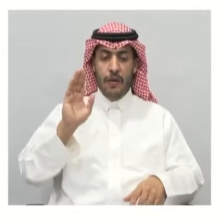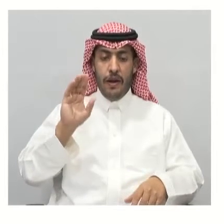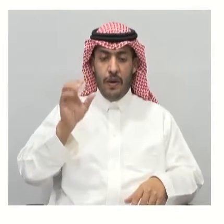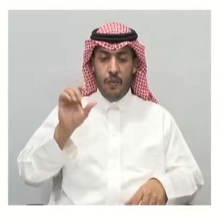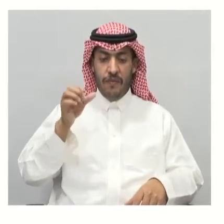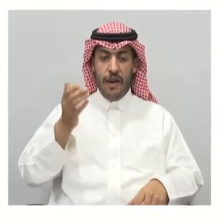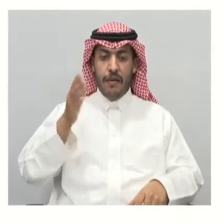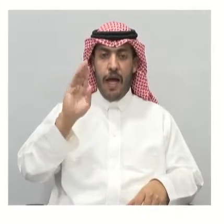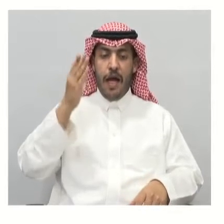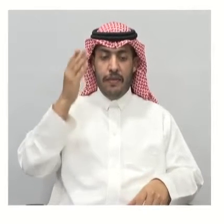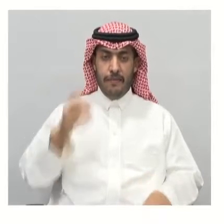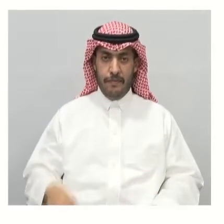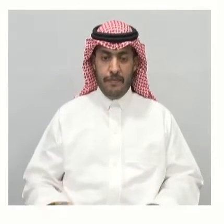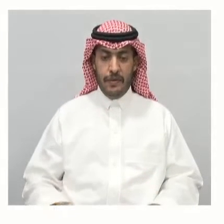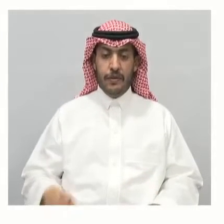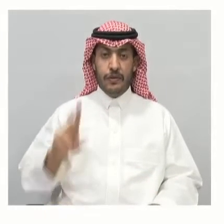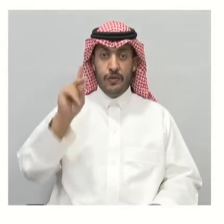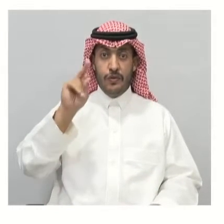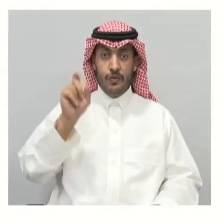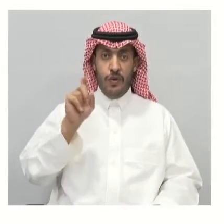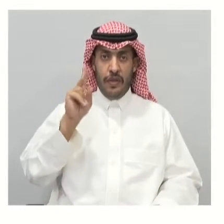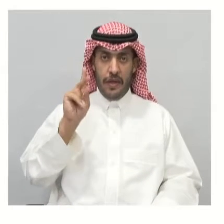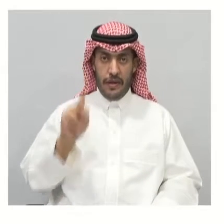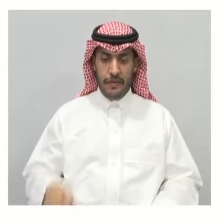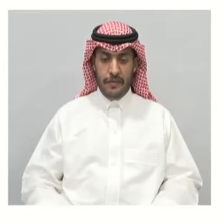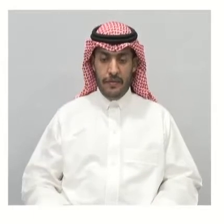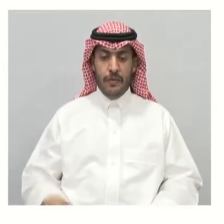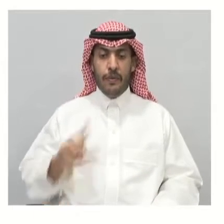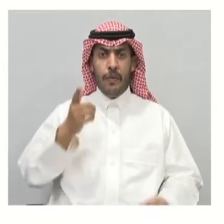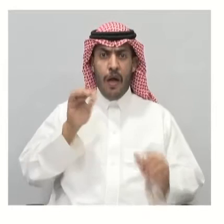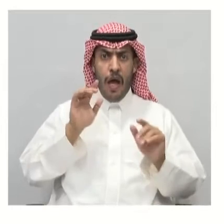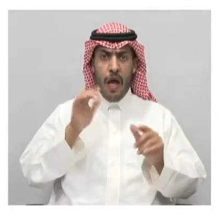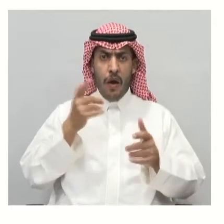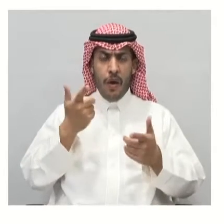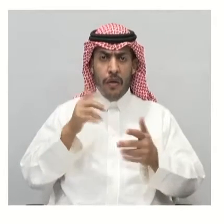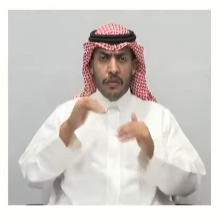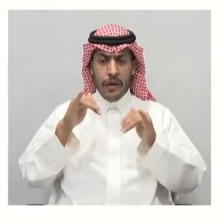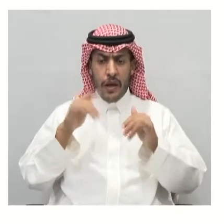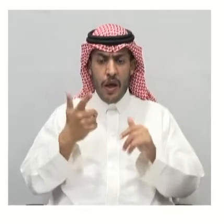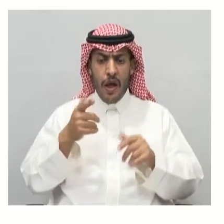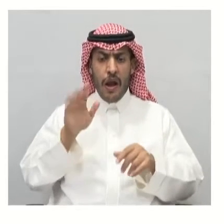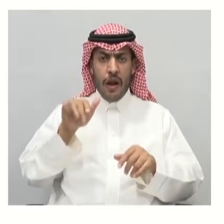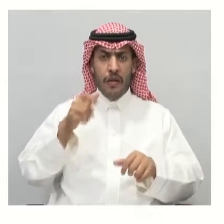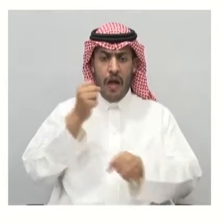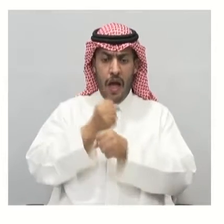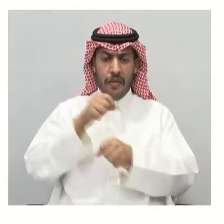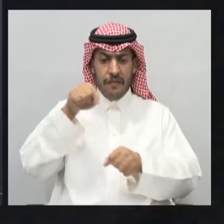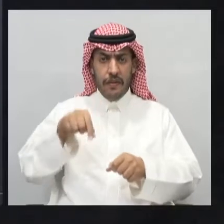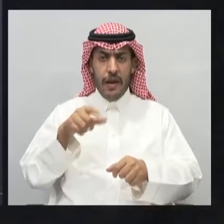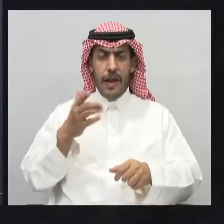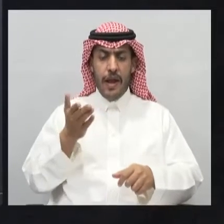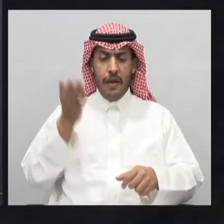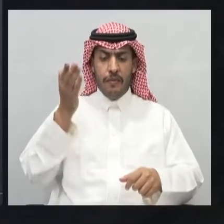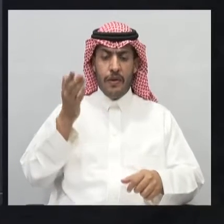السلام السؤال الثاني ما الاحداث التي حدثت للنبي نوح عليه السلام